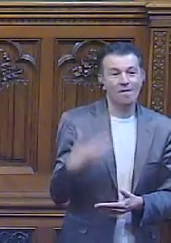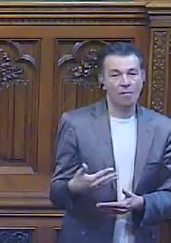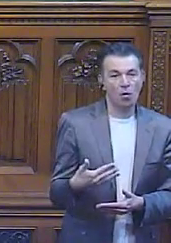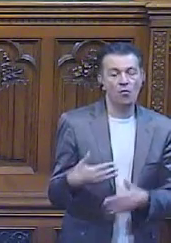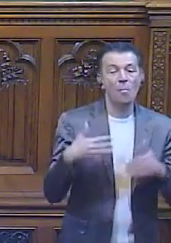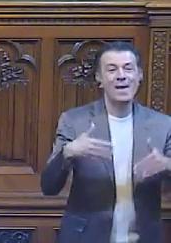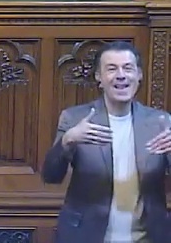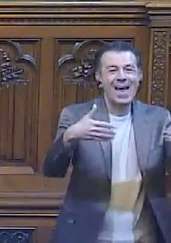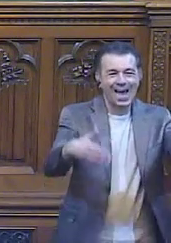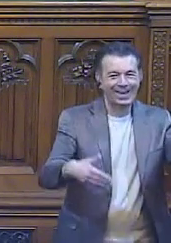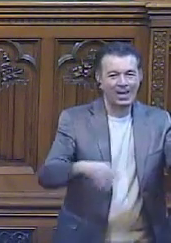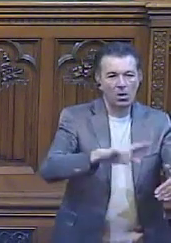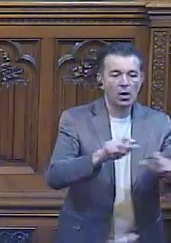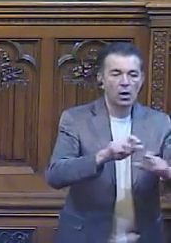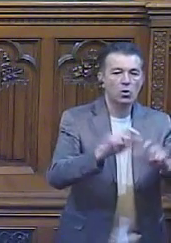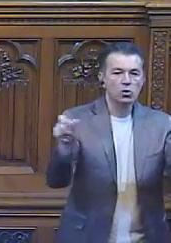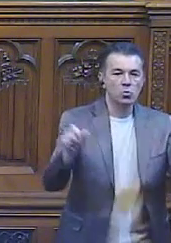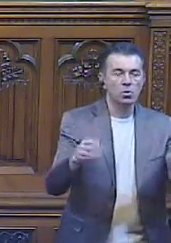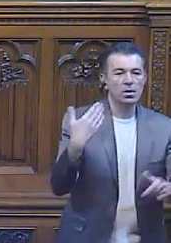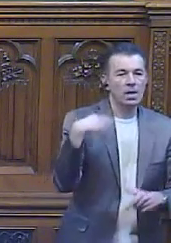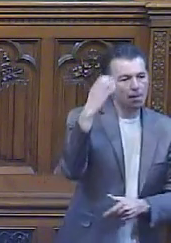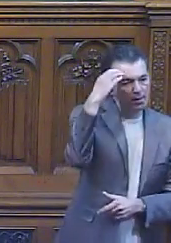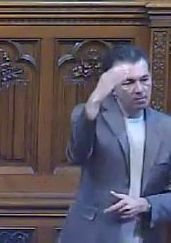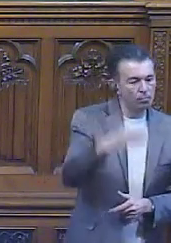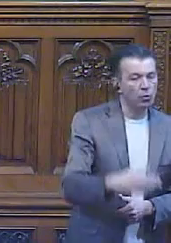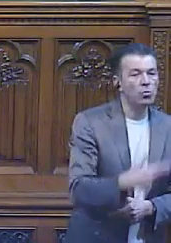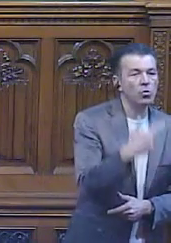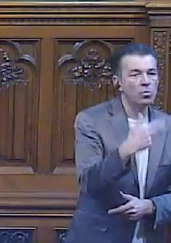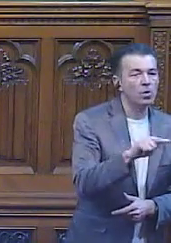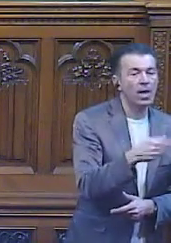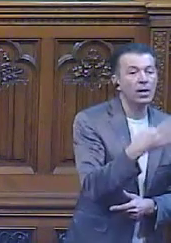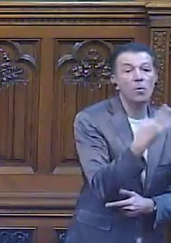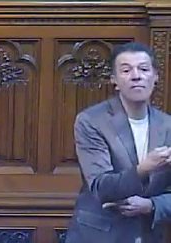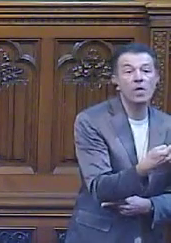Schulden. München hatte damals 3,4 Milliarden.